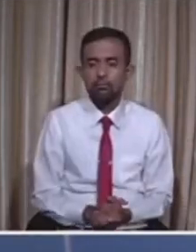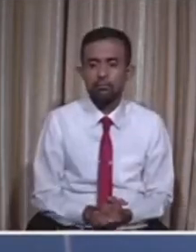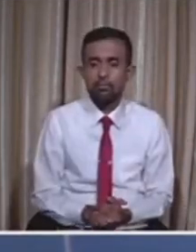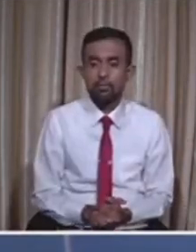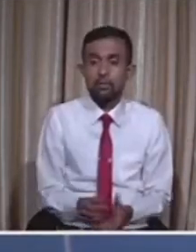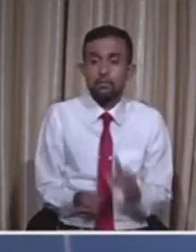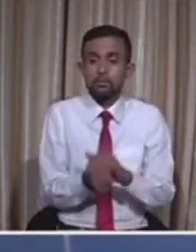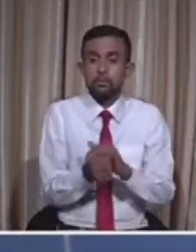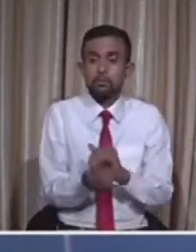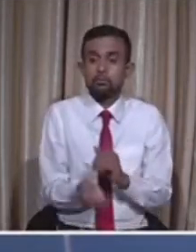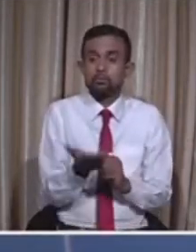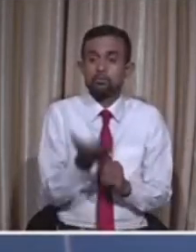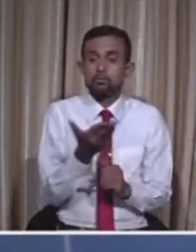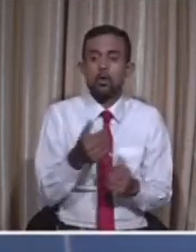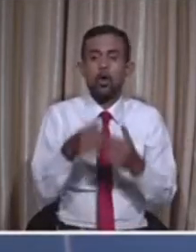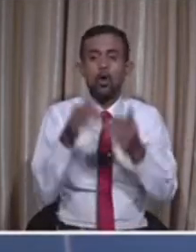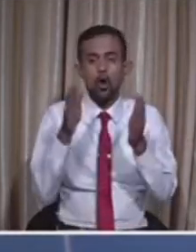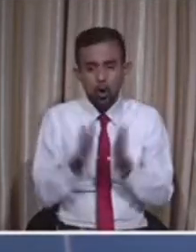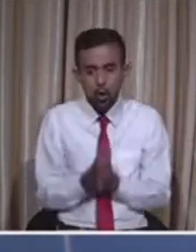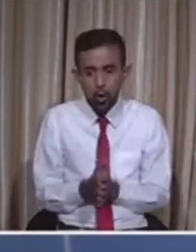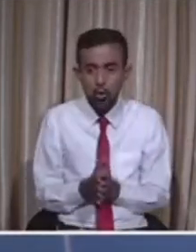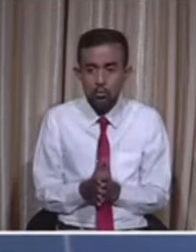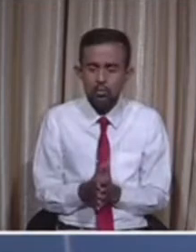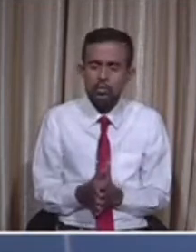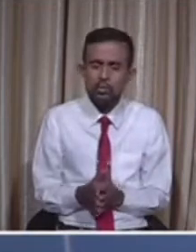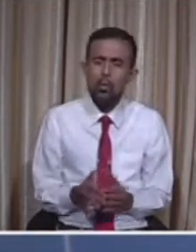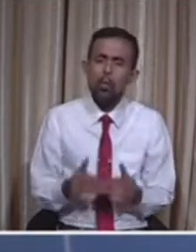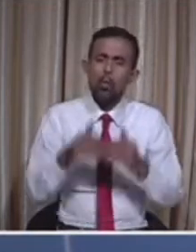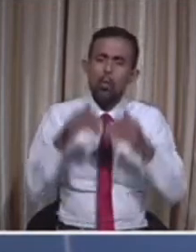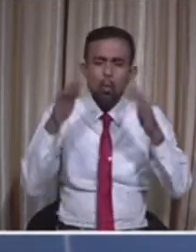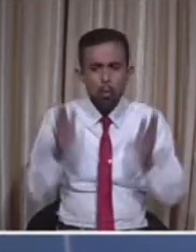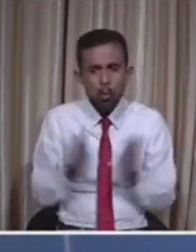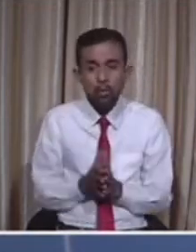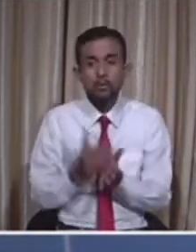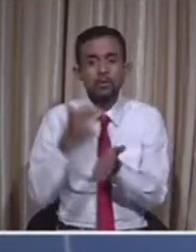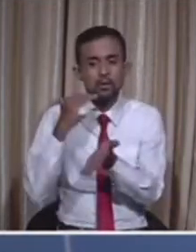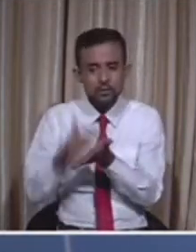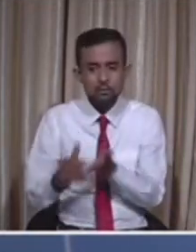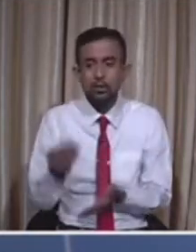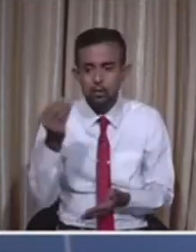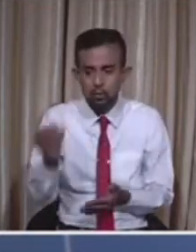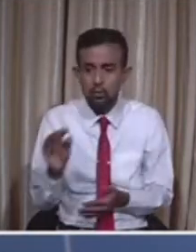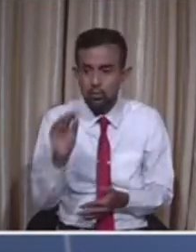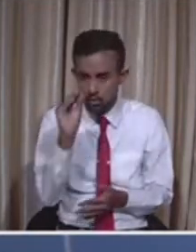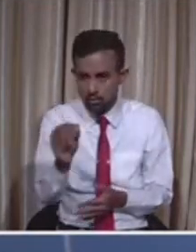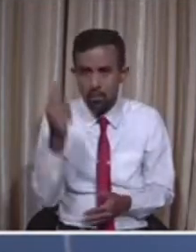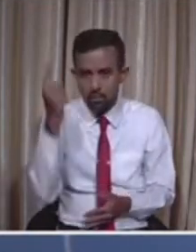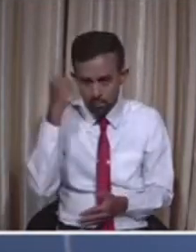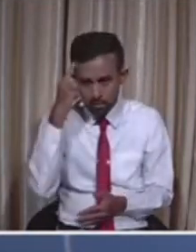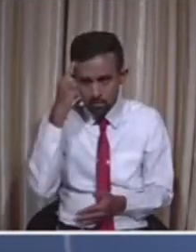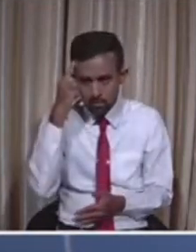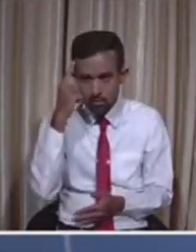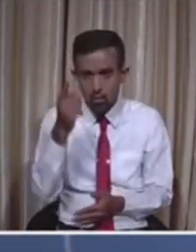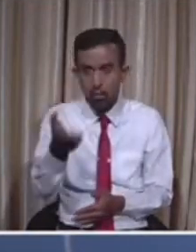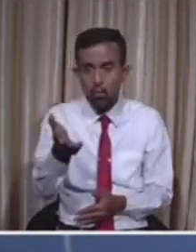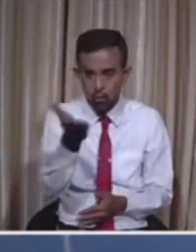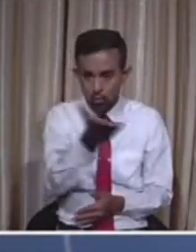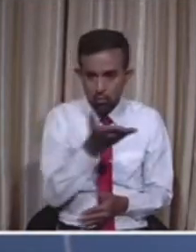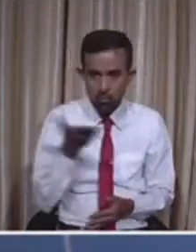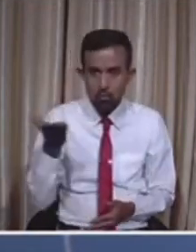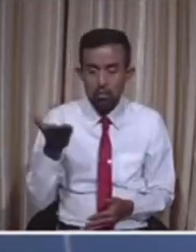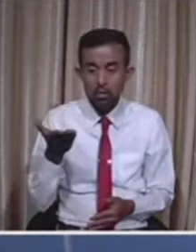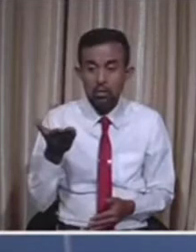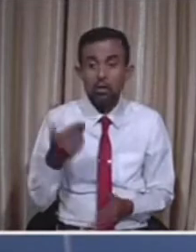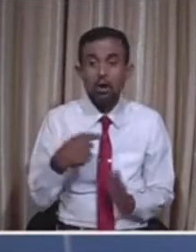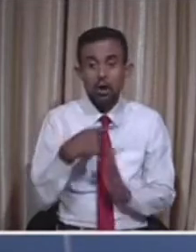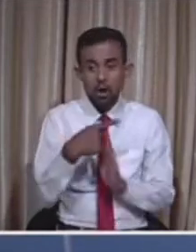අවශ්‍යපියක. ඒ හැම මොන විදියකට හරි දායකත්වය ලබා දීපු අය පිළිබඳව දන්නවනම් ඔබලා අප වෙනුවෙන්